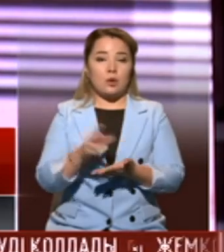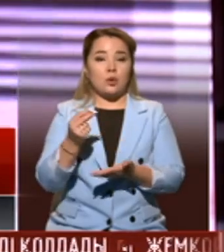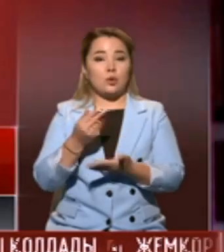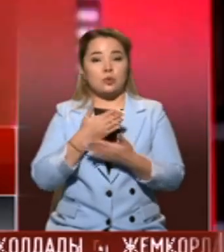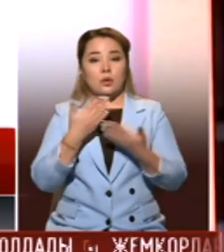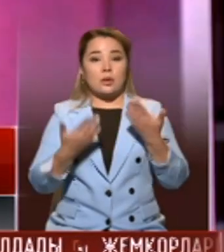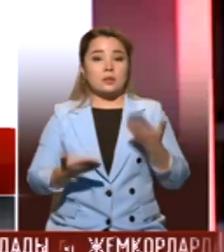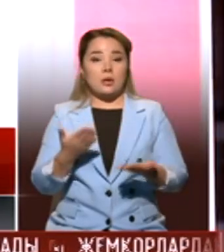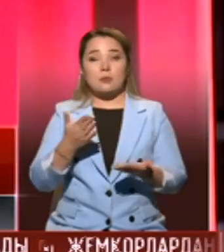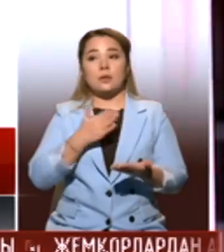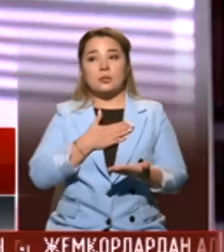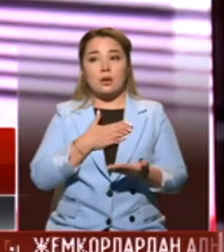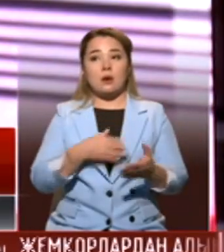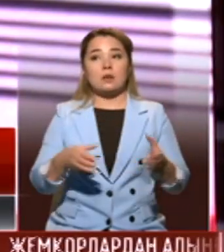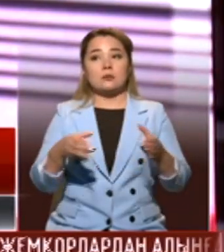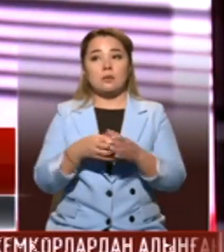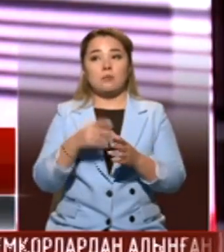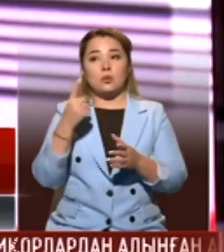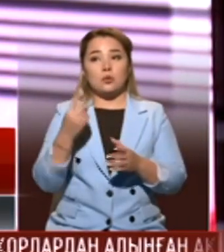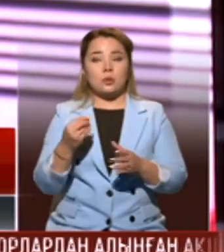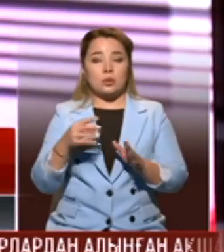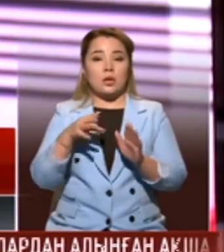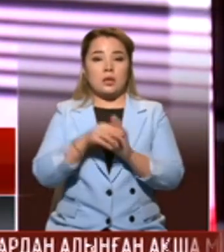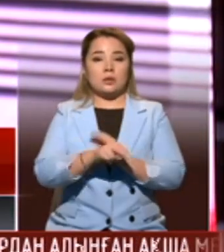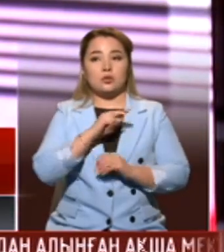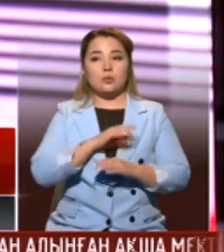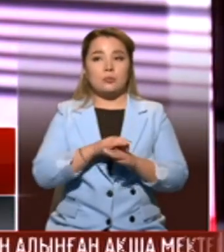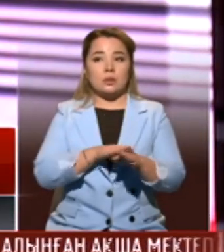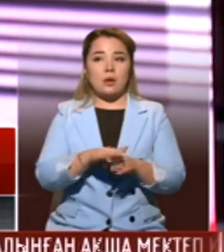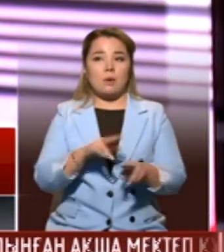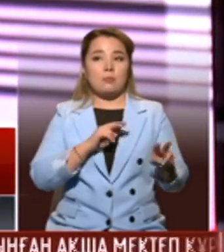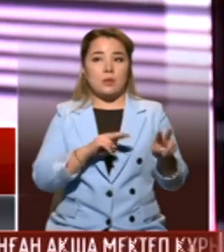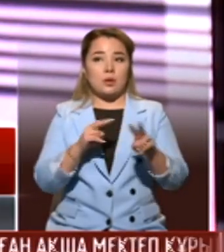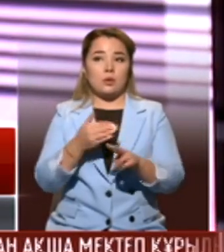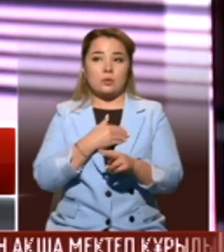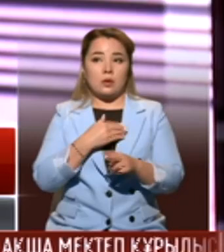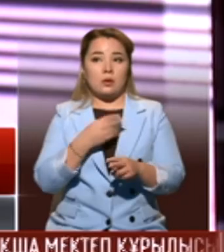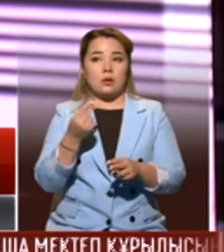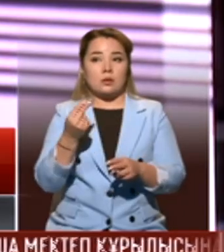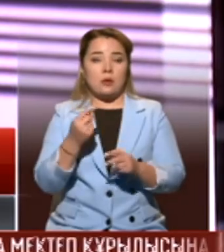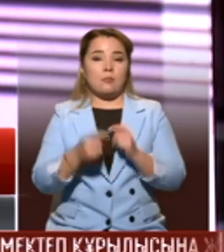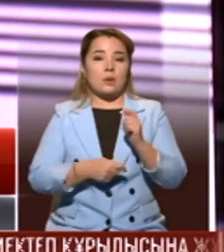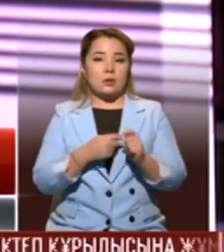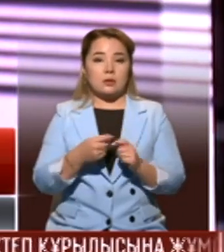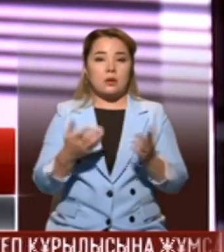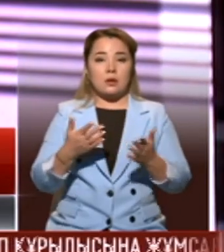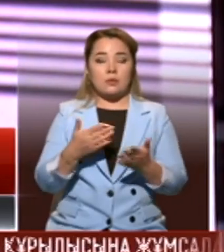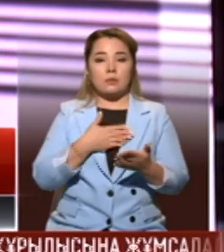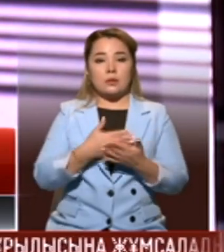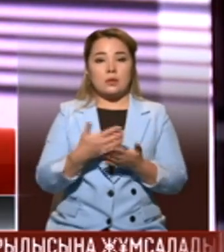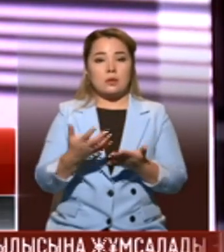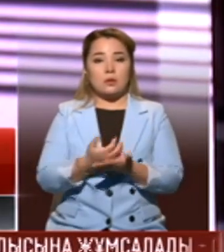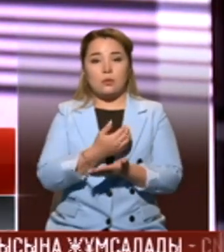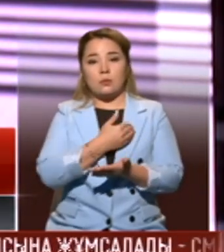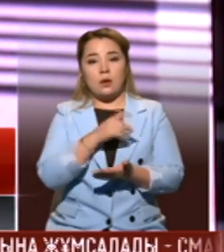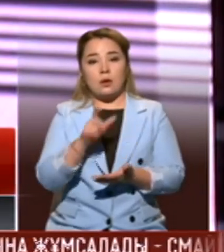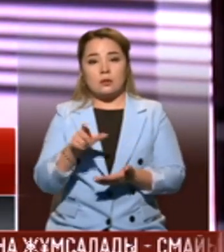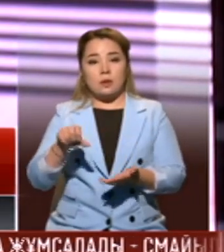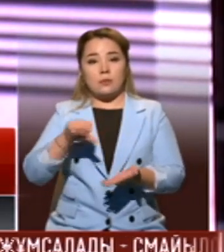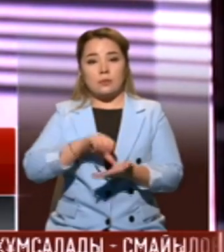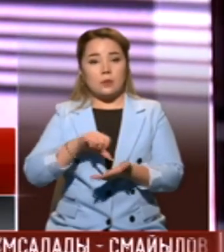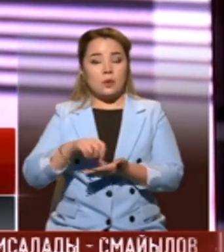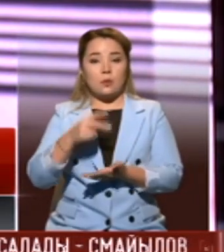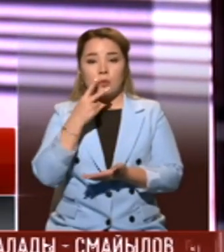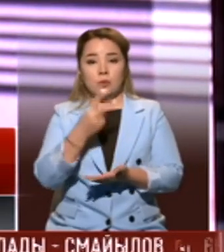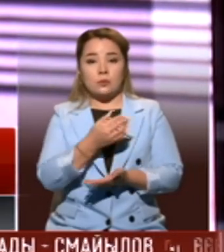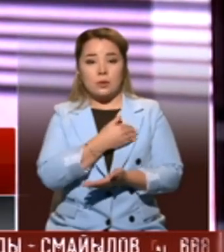Егер біздің қатарымызға бір күндік жұмыс істеп, яғни бақылаушы болып, қаржы, материалдық қандай да бір игіліктер тапқым келетін деген азаматтар сондай